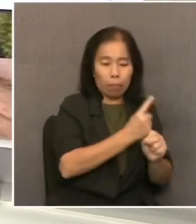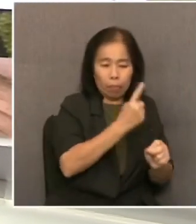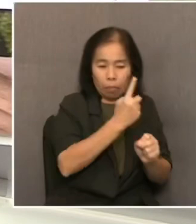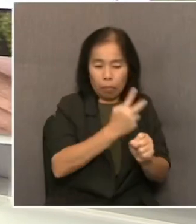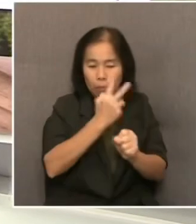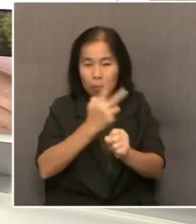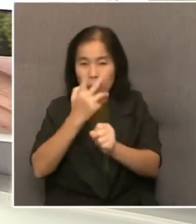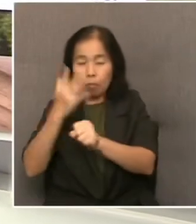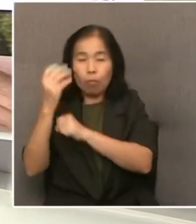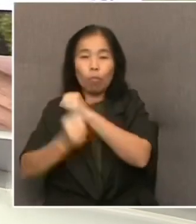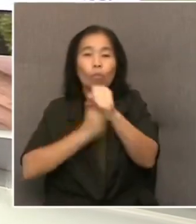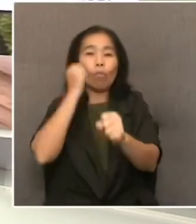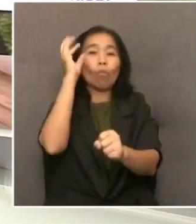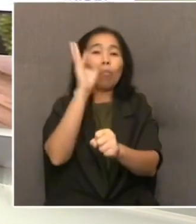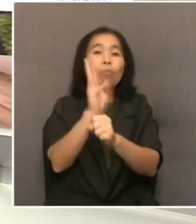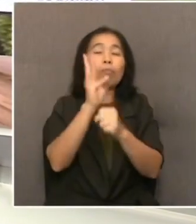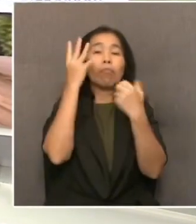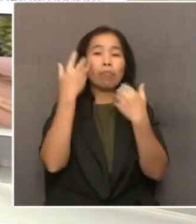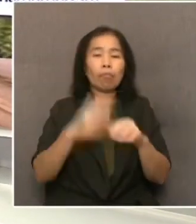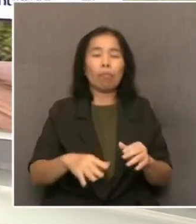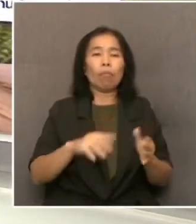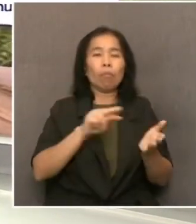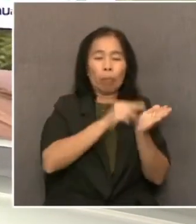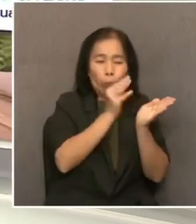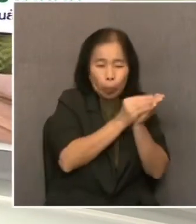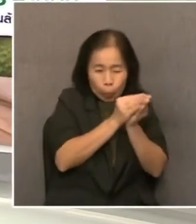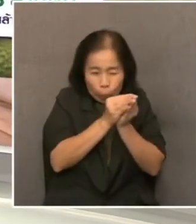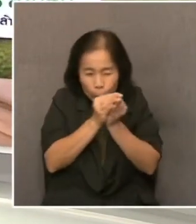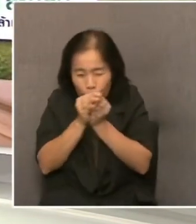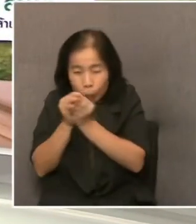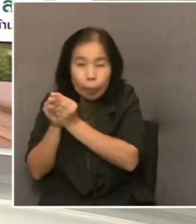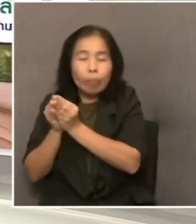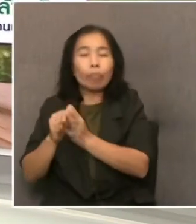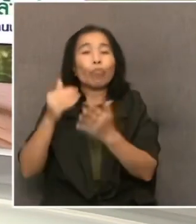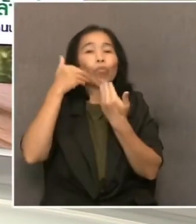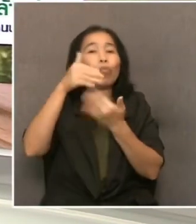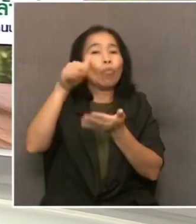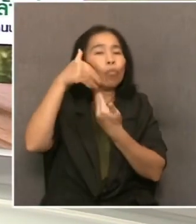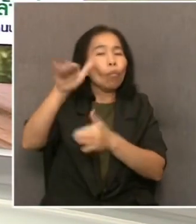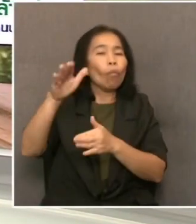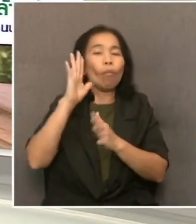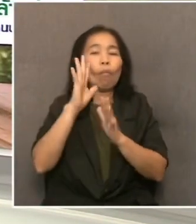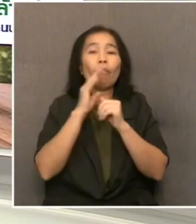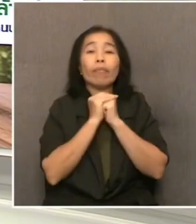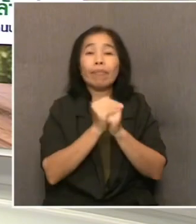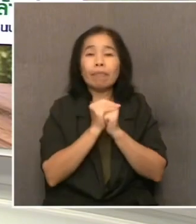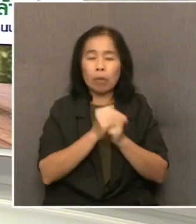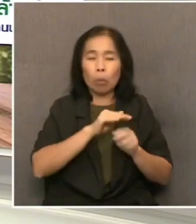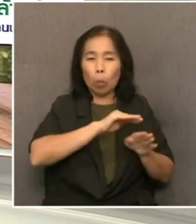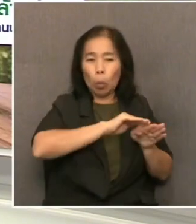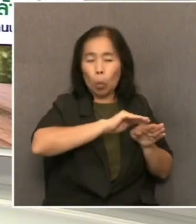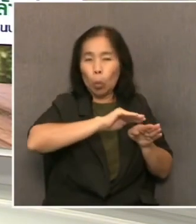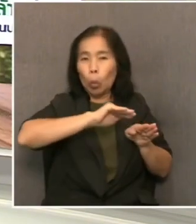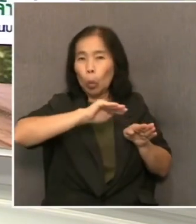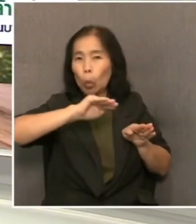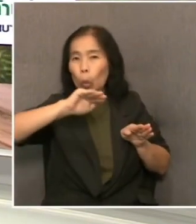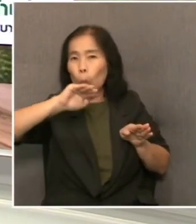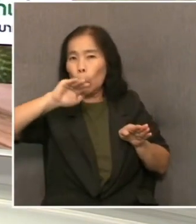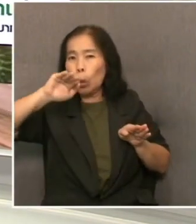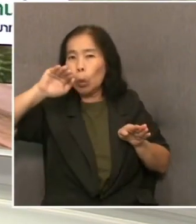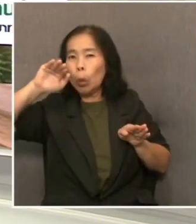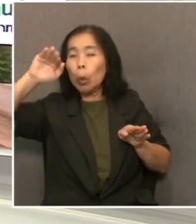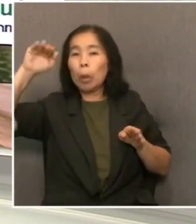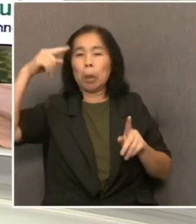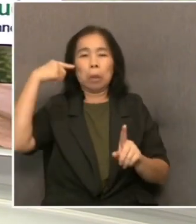ประมาณ 6ปีที่ผ่านมาเนี่ยยอดการสั่งซื้อการส่งออกทุเรียนไทยไปยังจีนเนี่ยมีแนวมีแนว้มเติบโตสูงขึ้นเกือบ